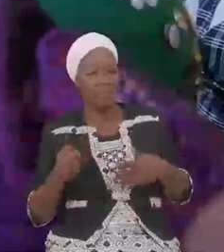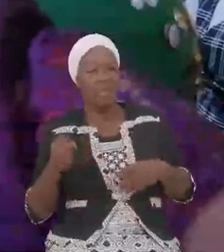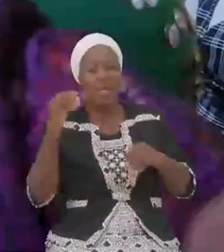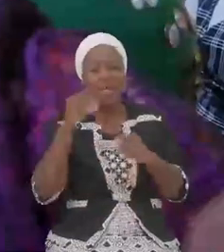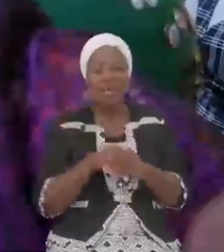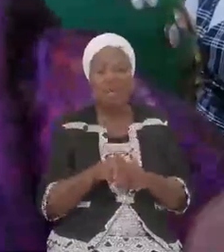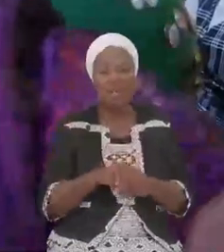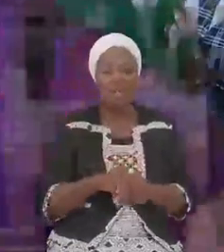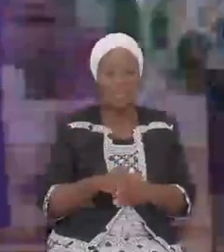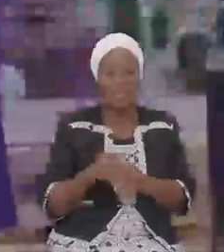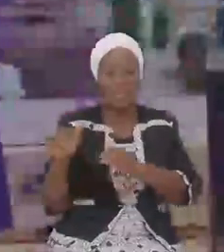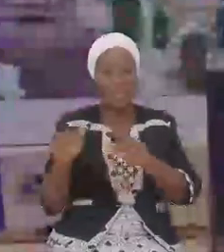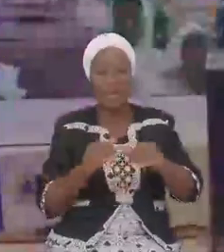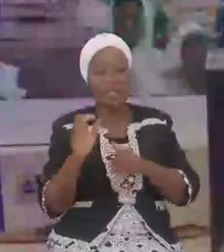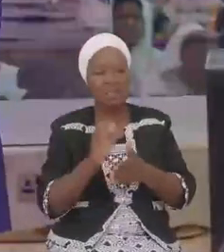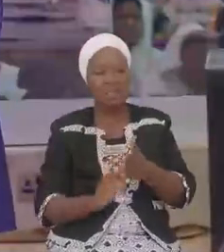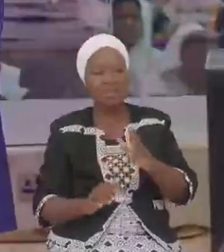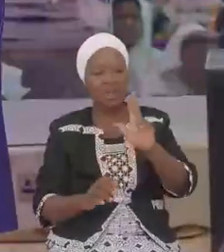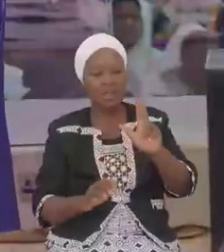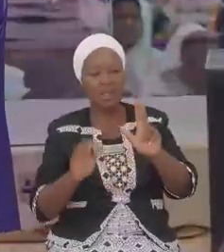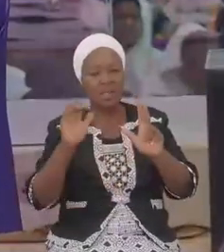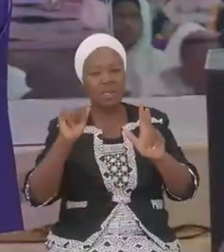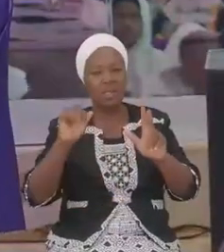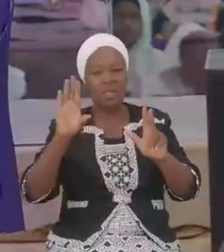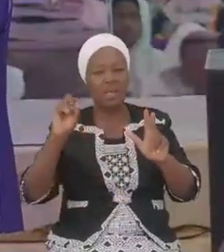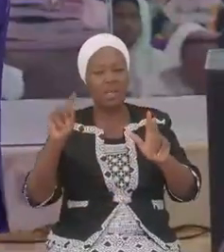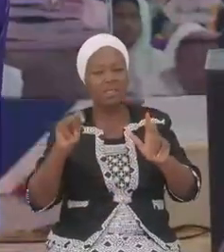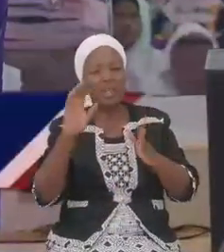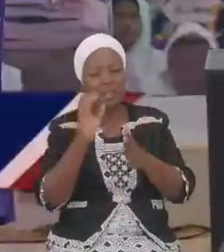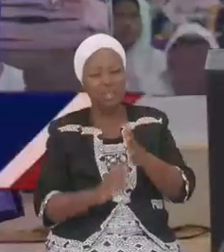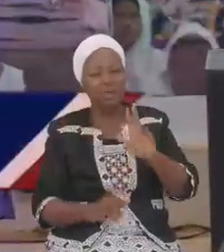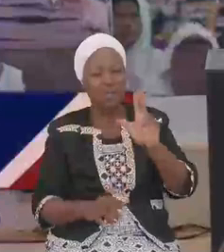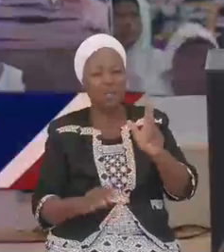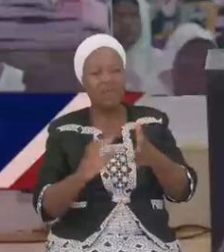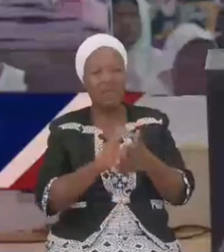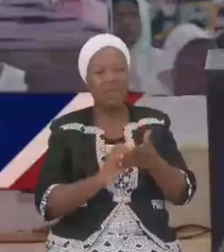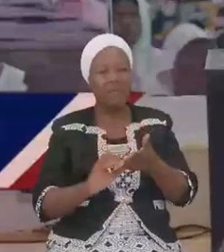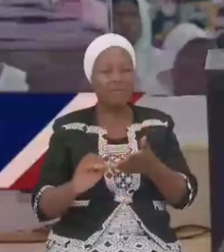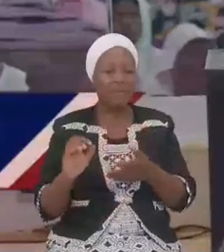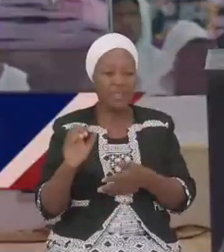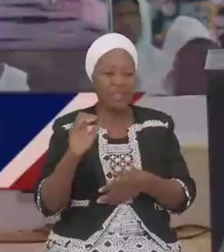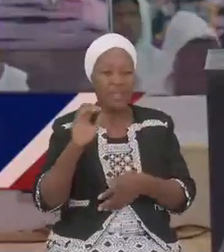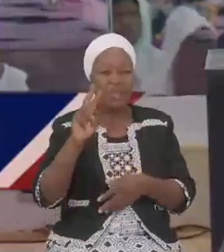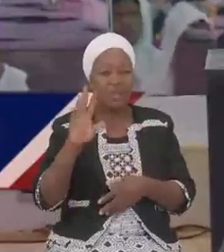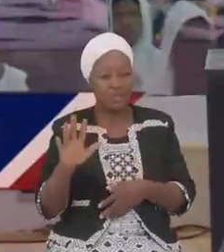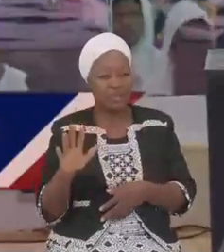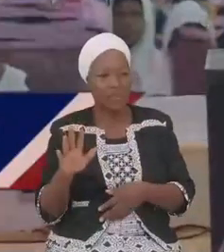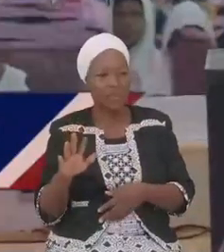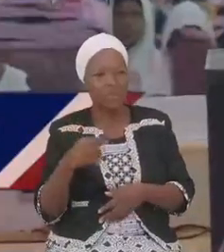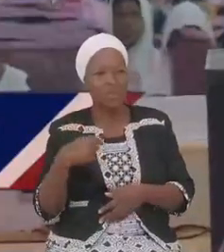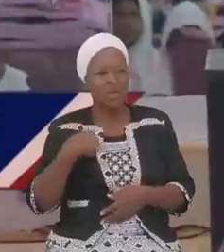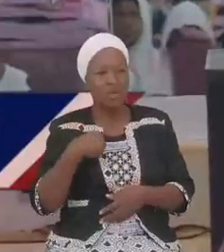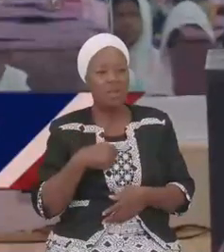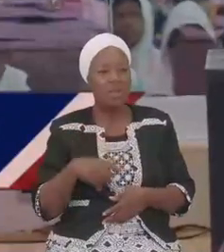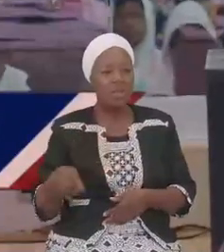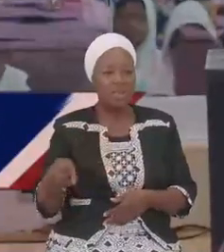aux actes 3. Actes chapitre 3. Actes 3, 25.